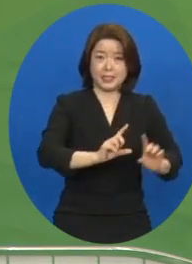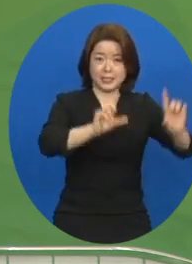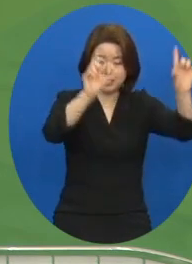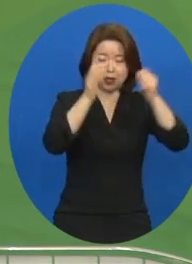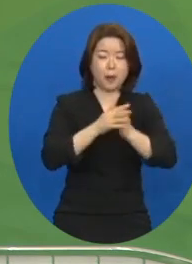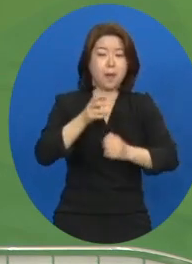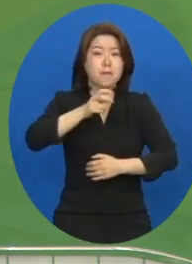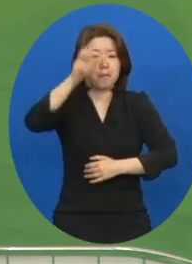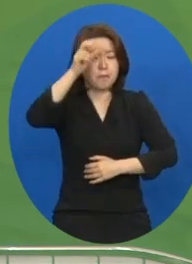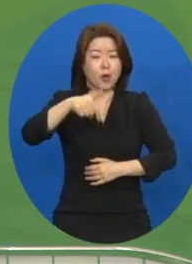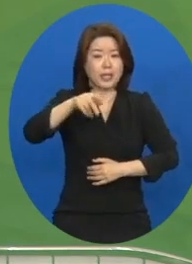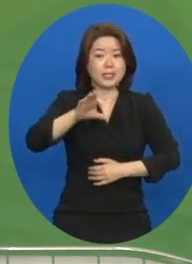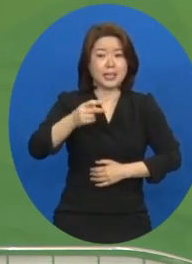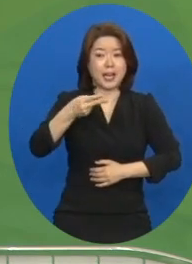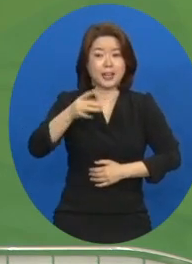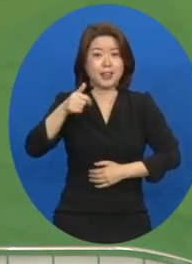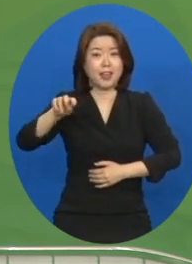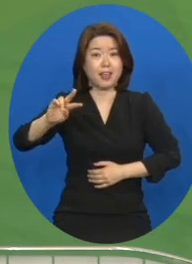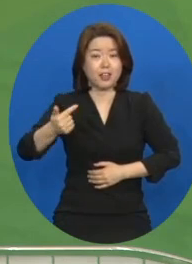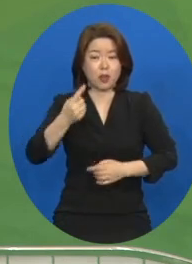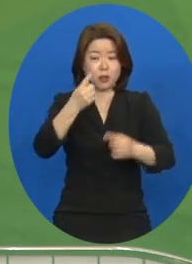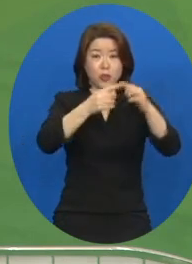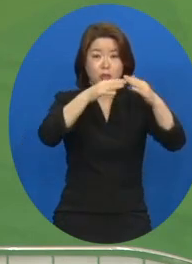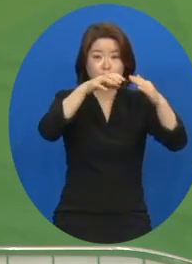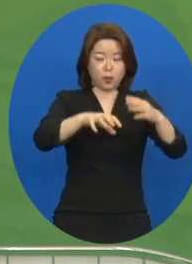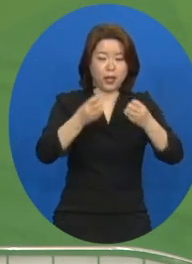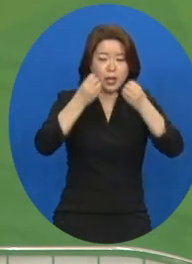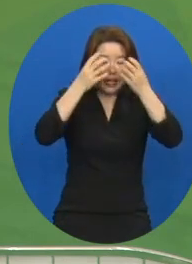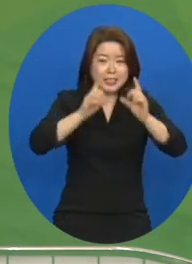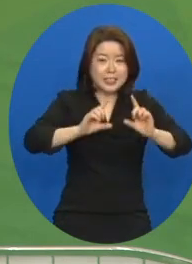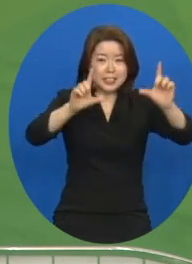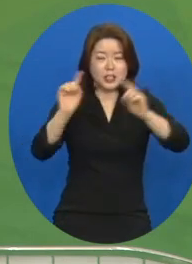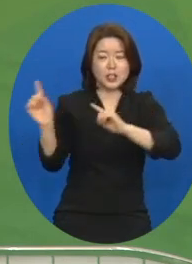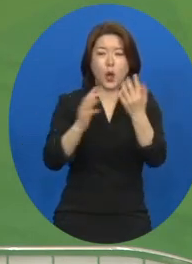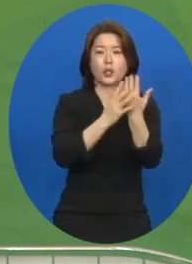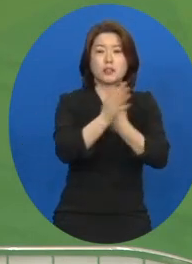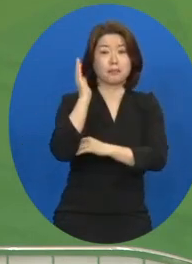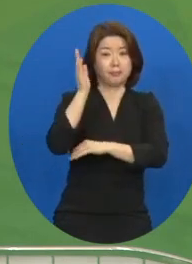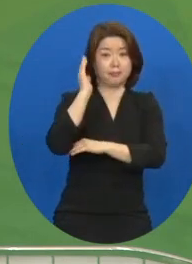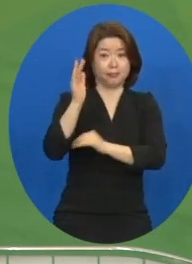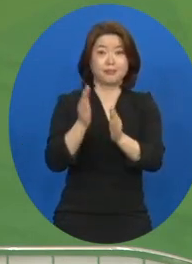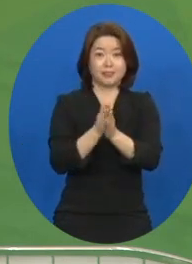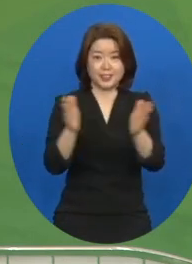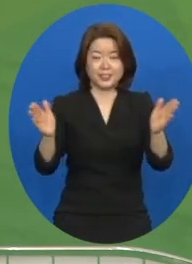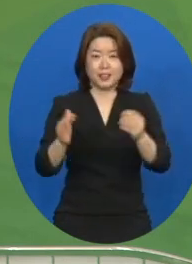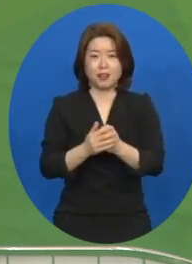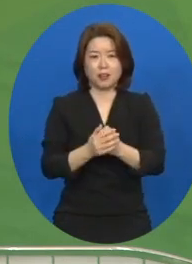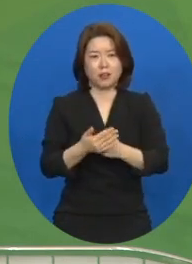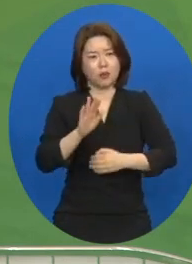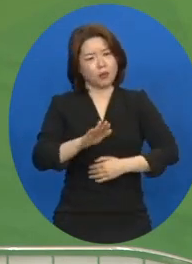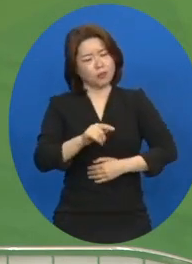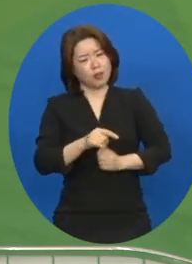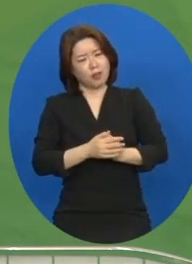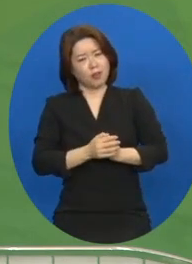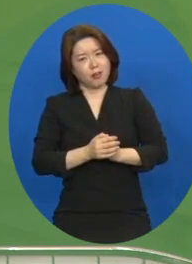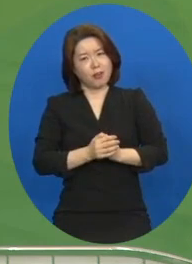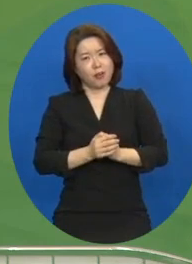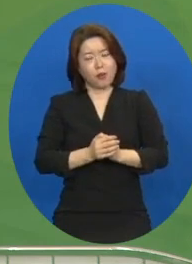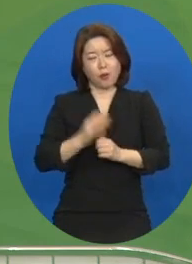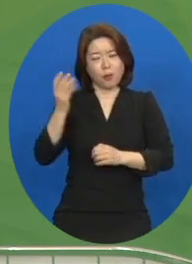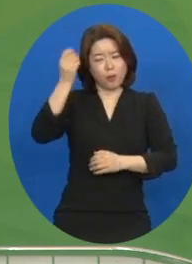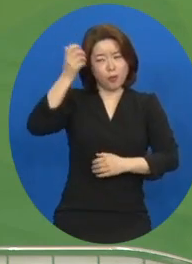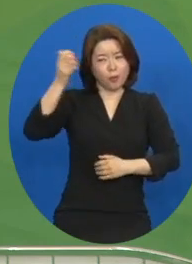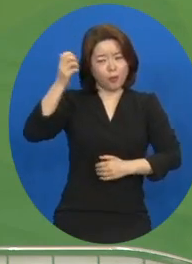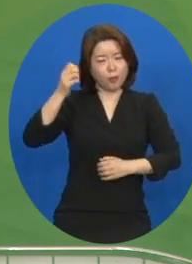장대현 교회에서 신년 집회를 시작을 하게 되었는데 좀처럼 성령의